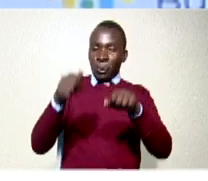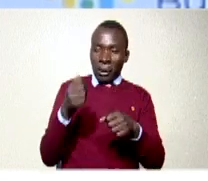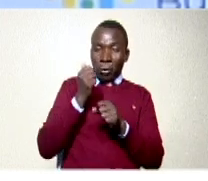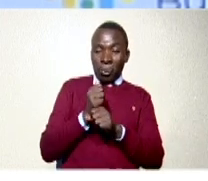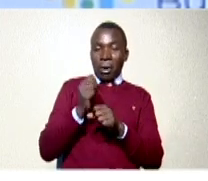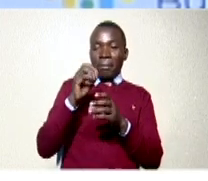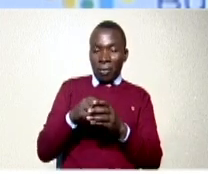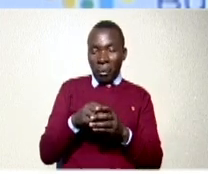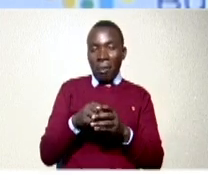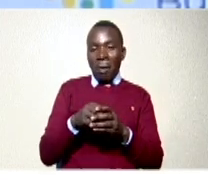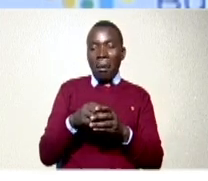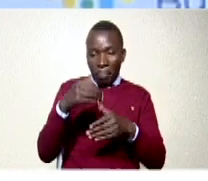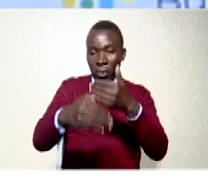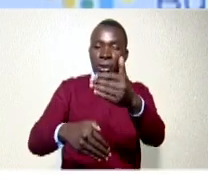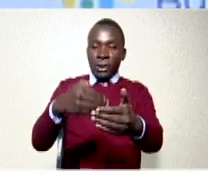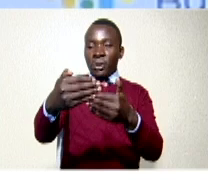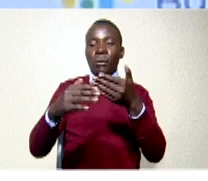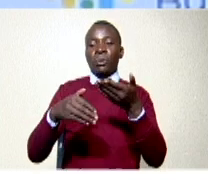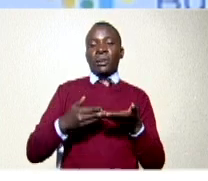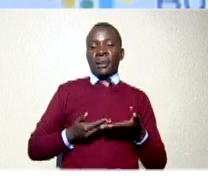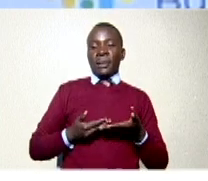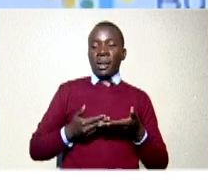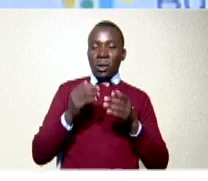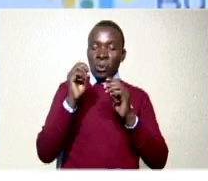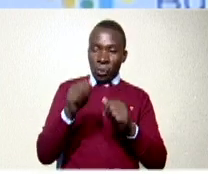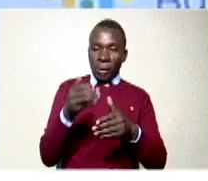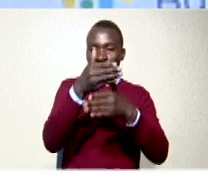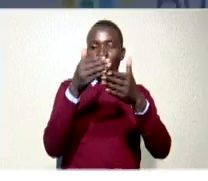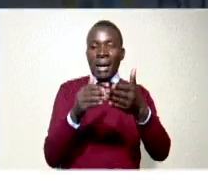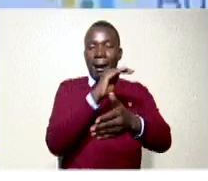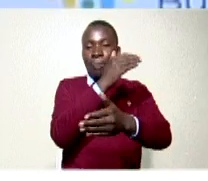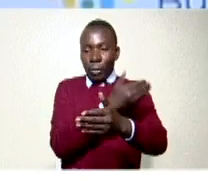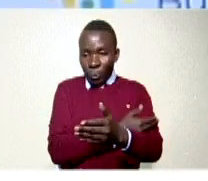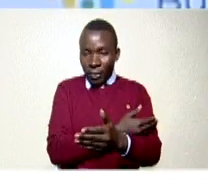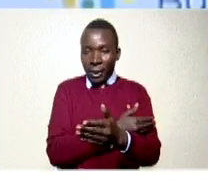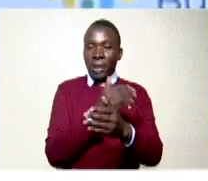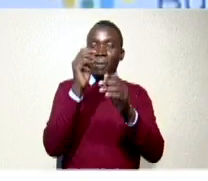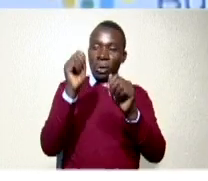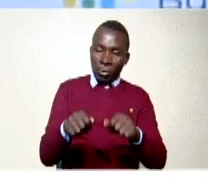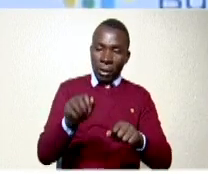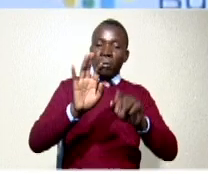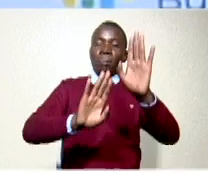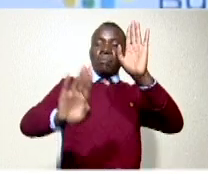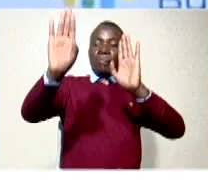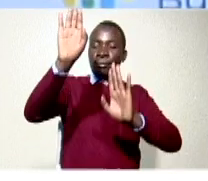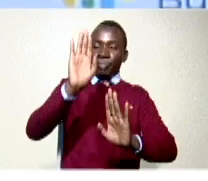urwo ruhererekane rwose tugenda twubaka ubushobozi kugira ngo bagire uruhare